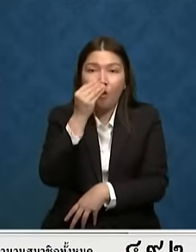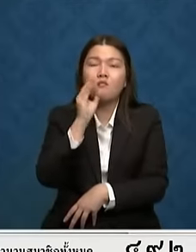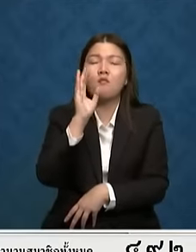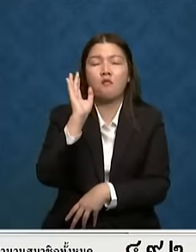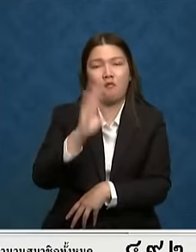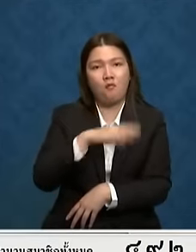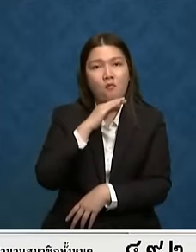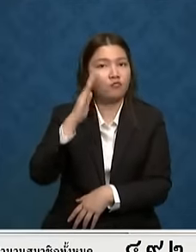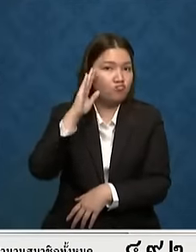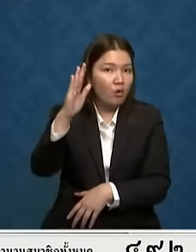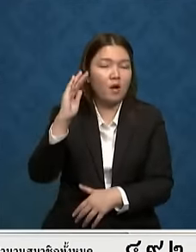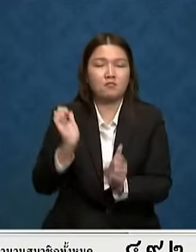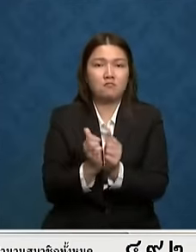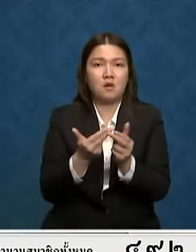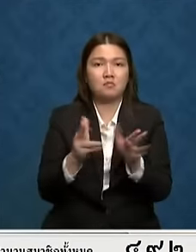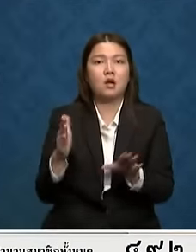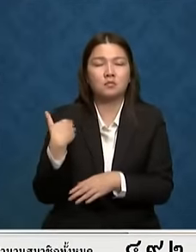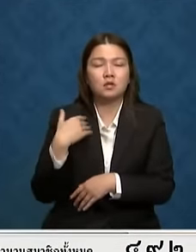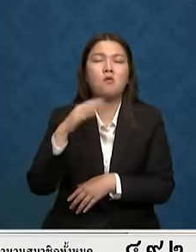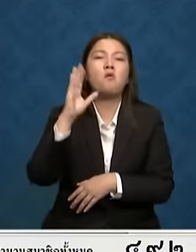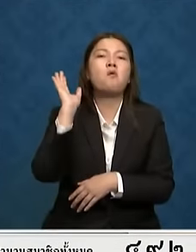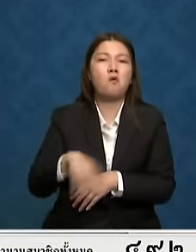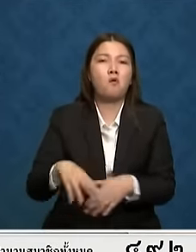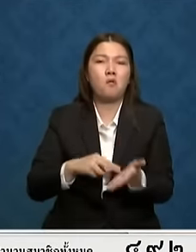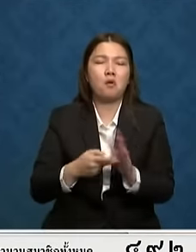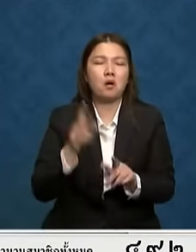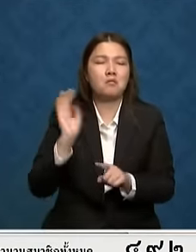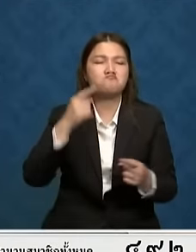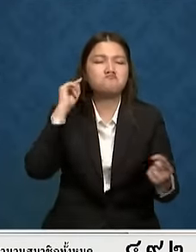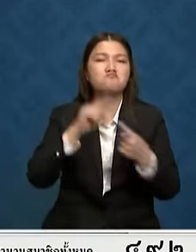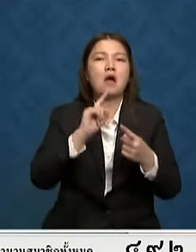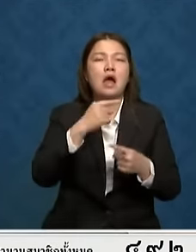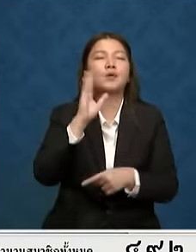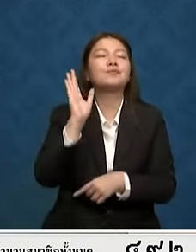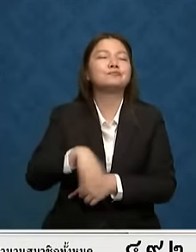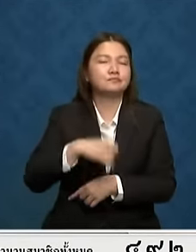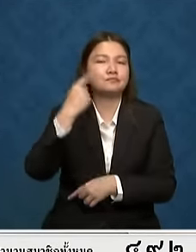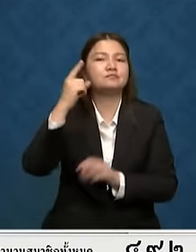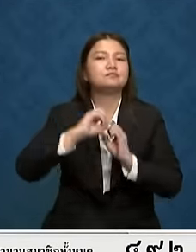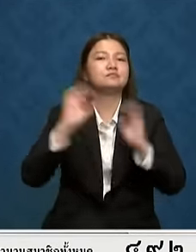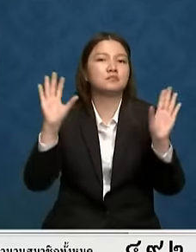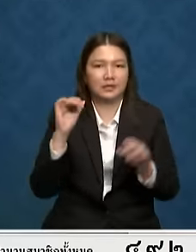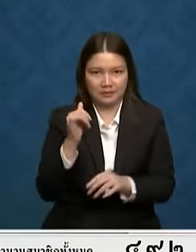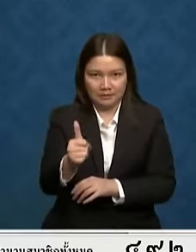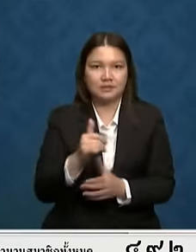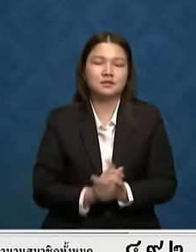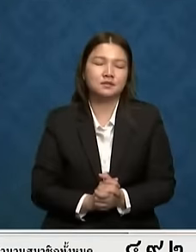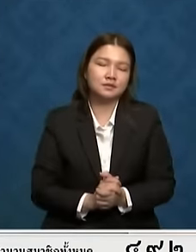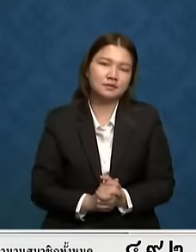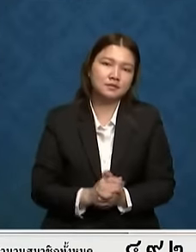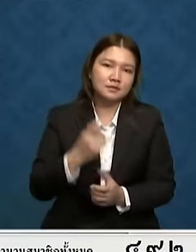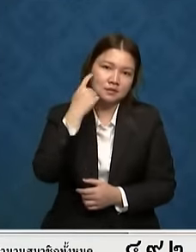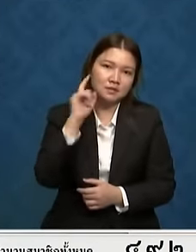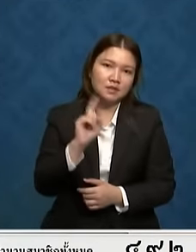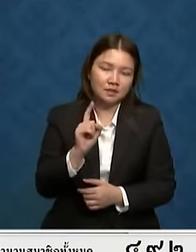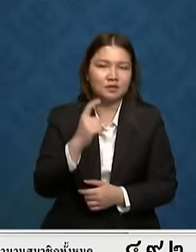นินโทษกรรมเนี่ยได้รับรู้และได้มีความชัดเจนมากยิ่งขึ้นดิฉันมีความกังวลว่า